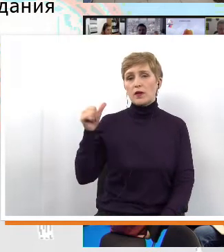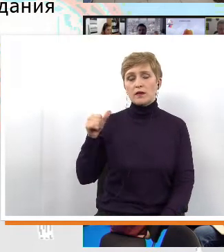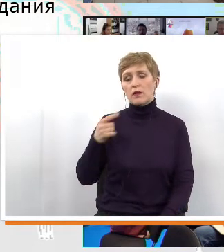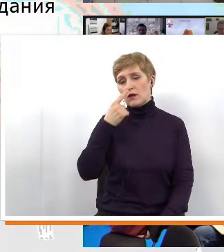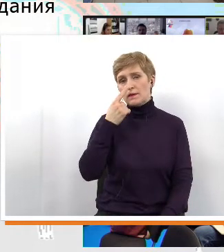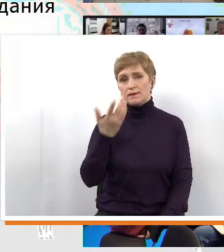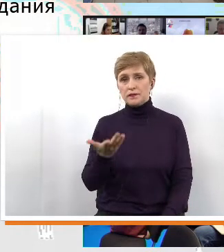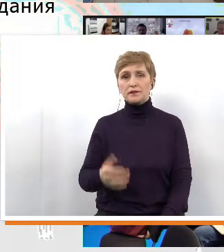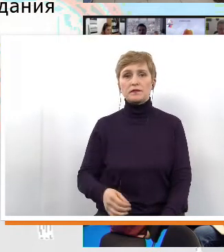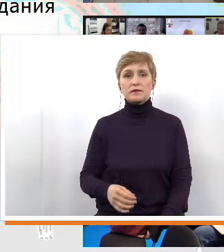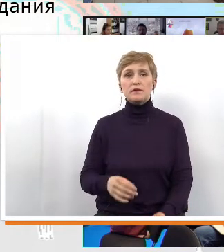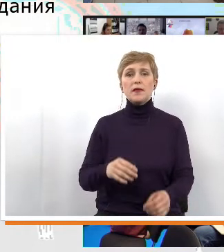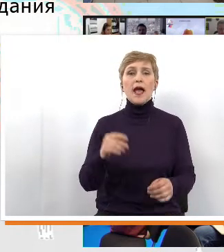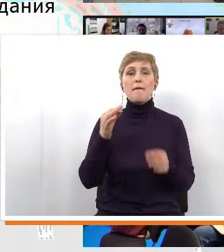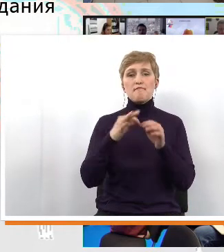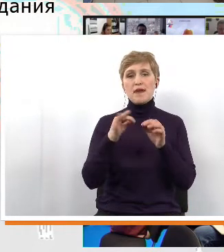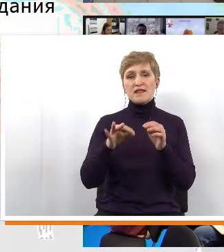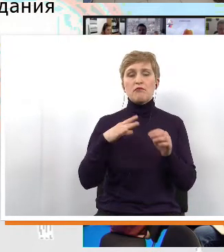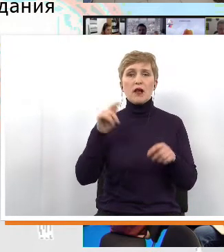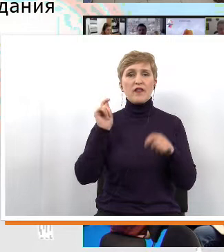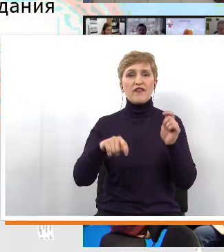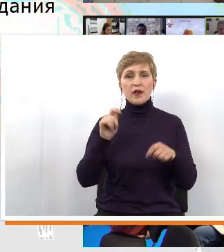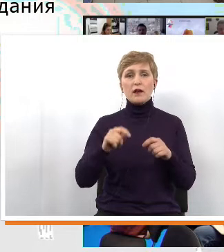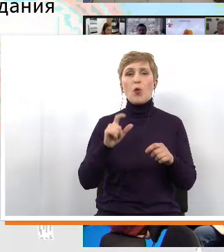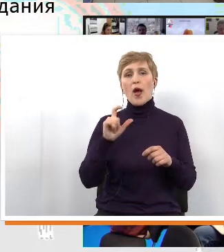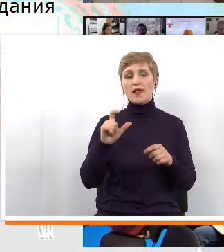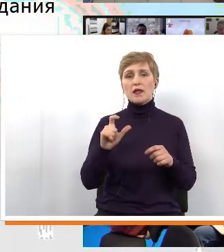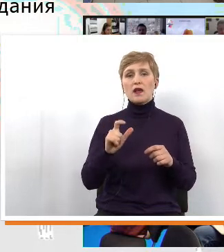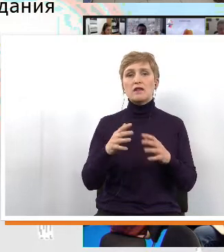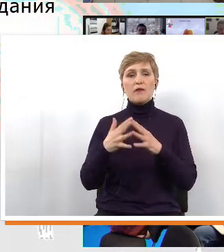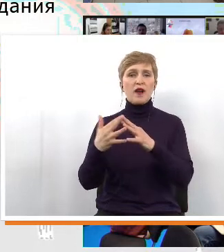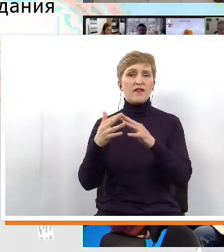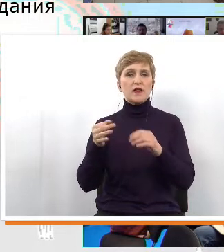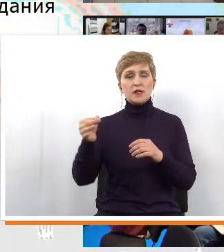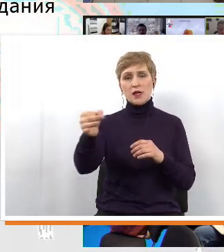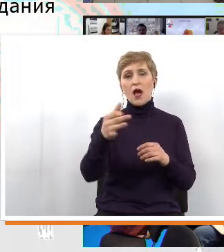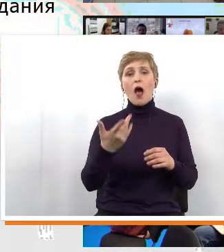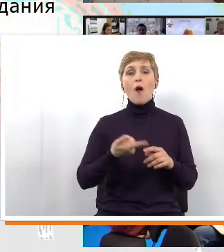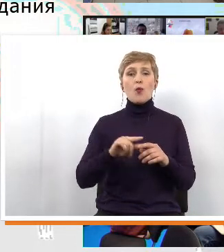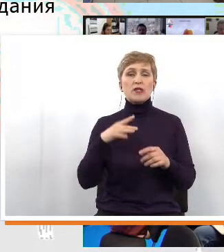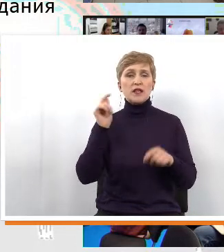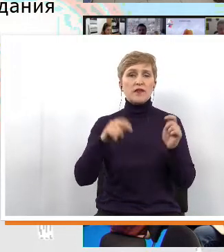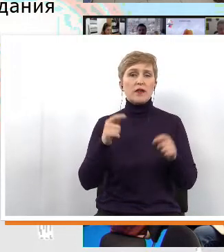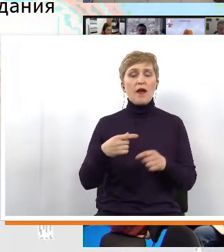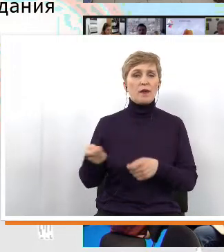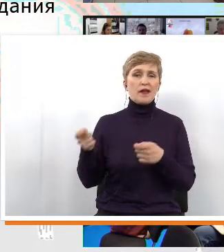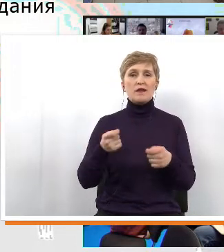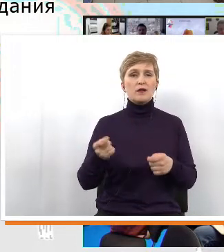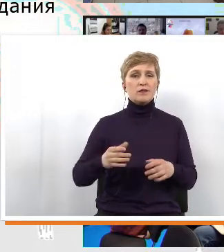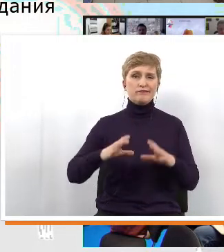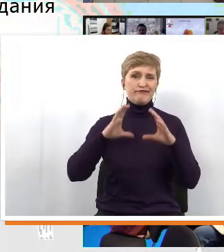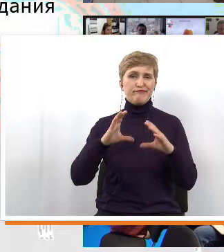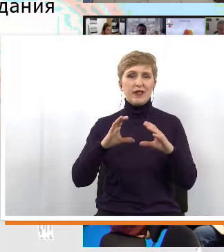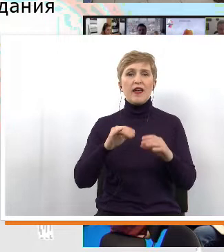Около года назад в Пензе была конференция про эндаументы в провинции. После этой конференции я приехал вот с такой большой кипой визиток,